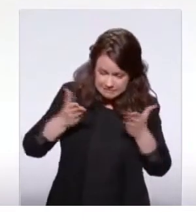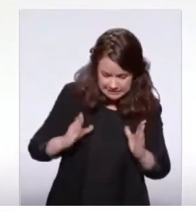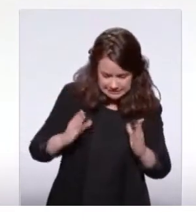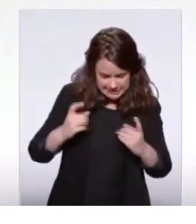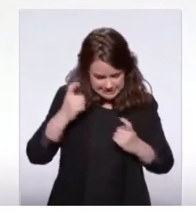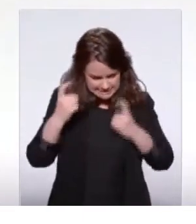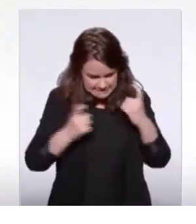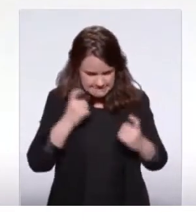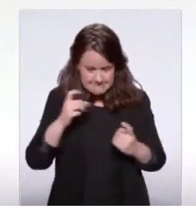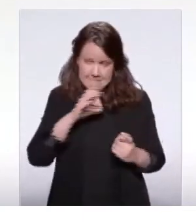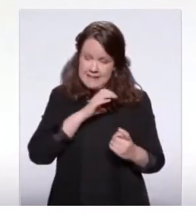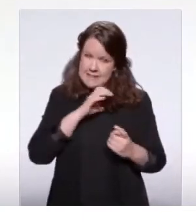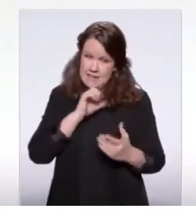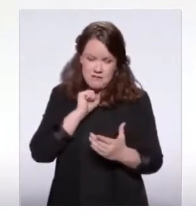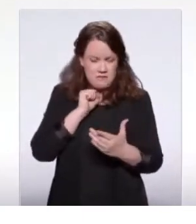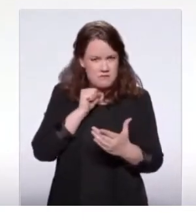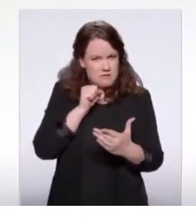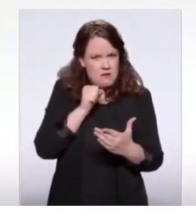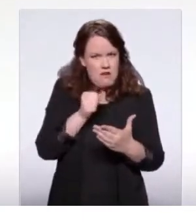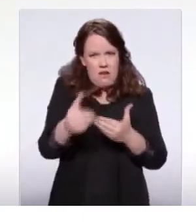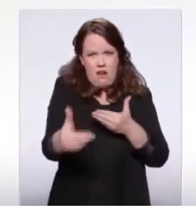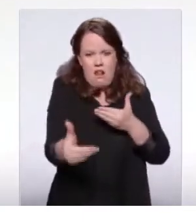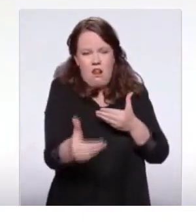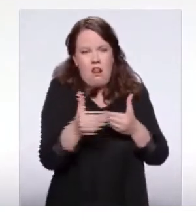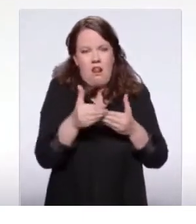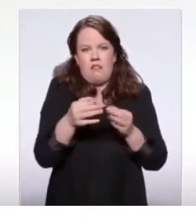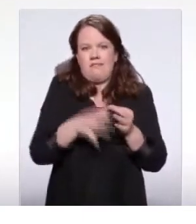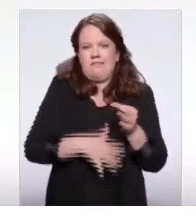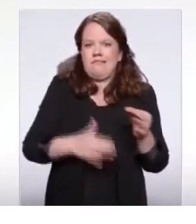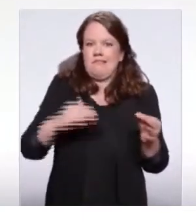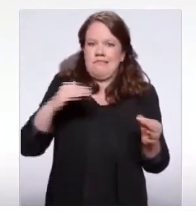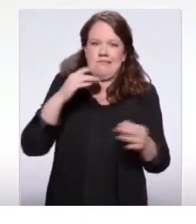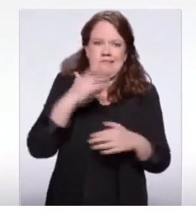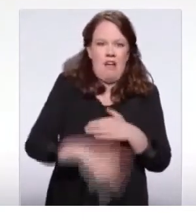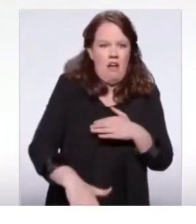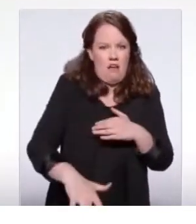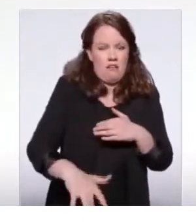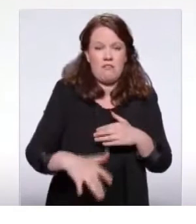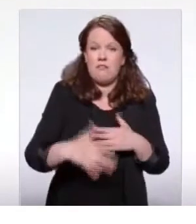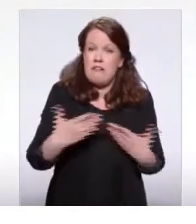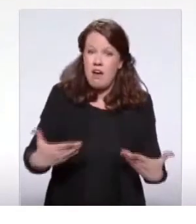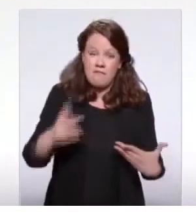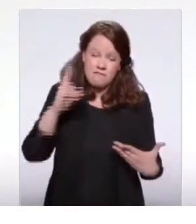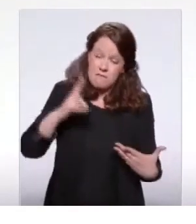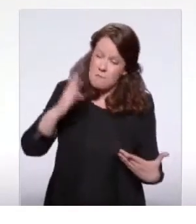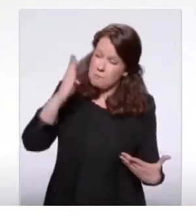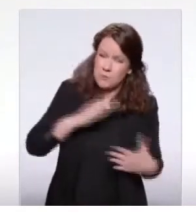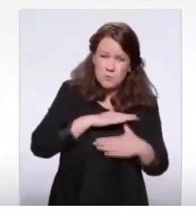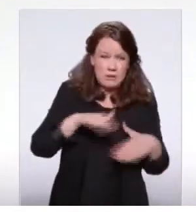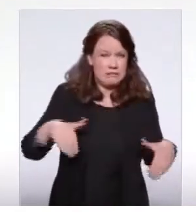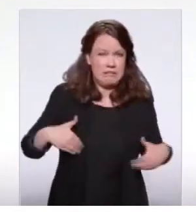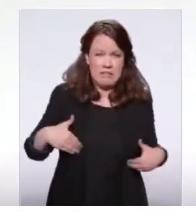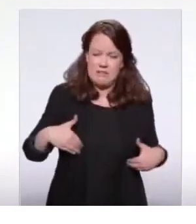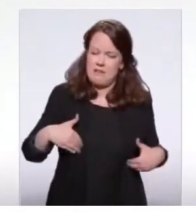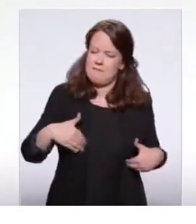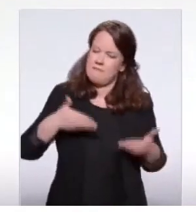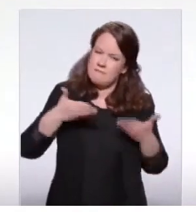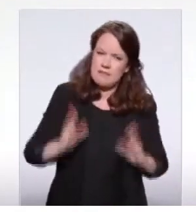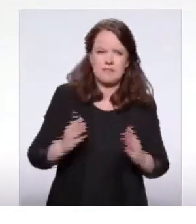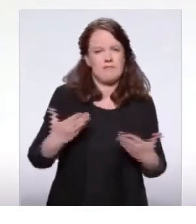tard possible et au moment où elles devenaient strictement nécessaires. C'est